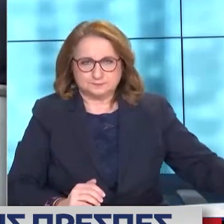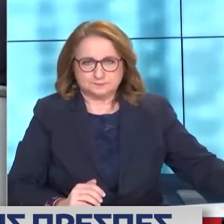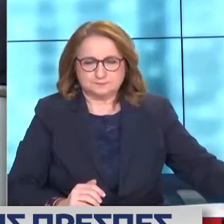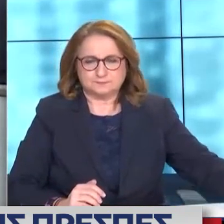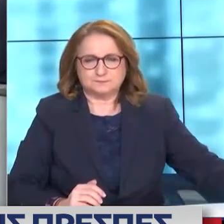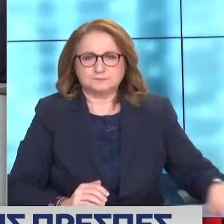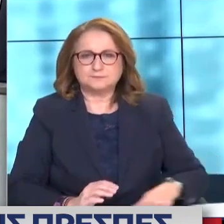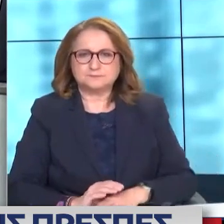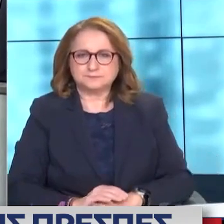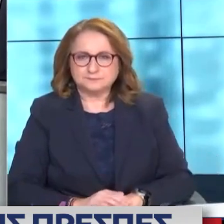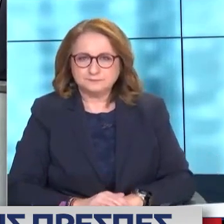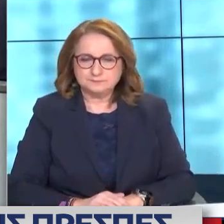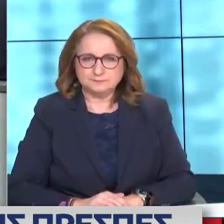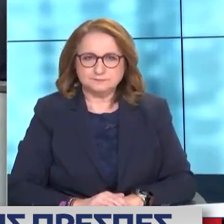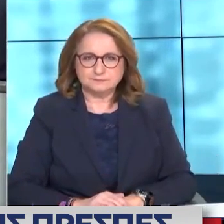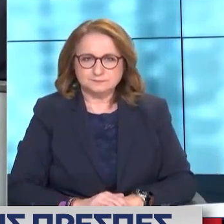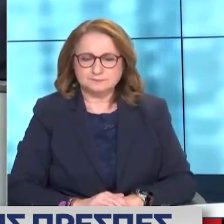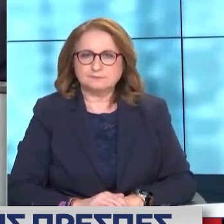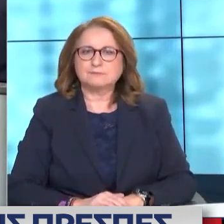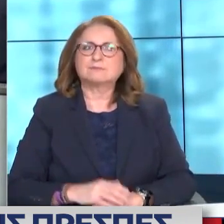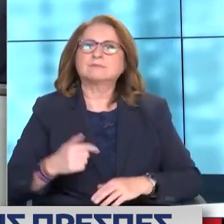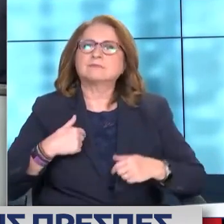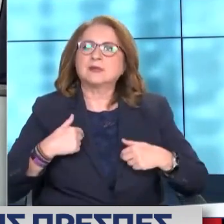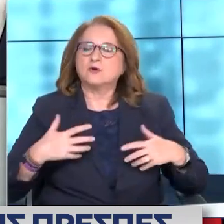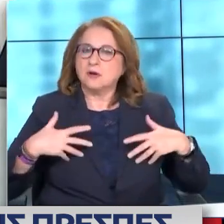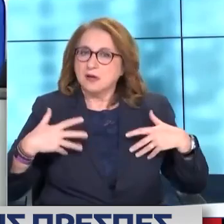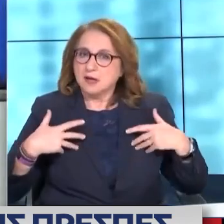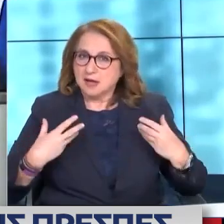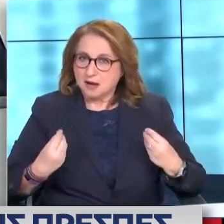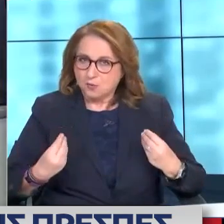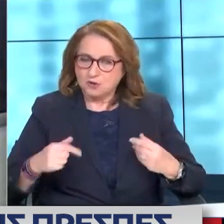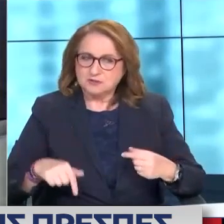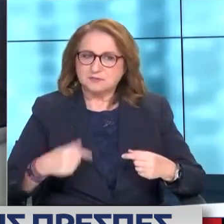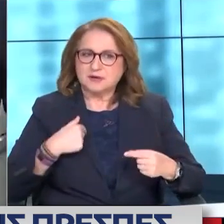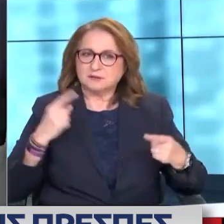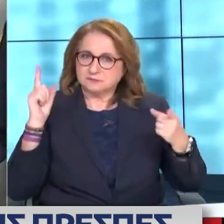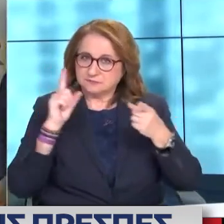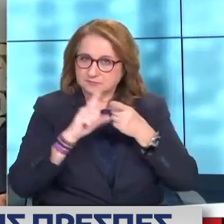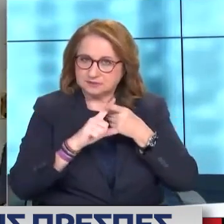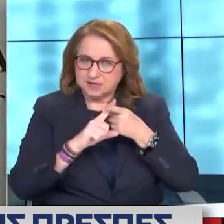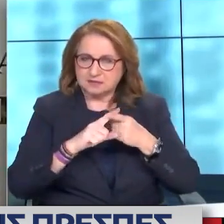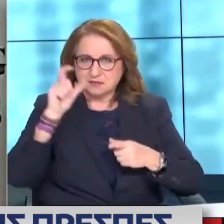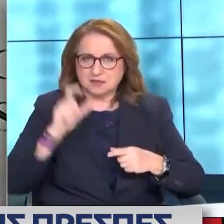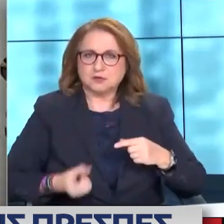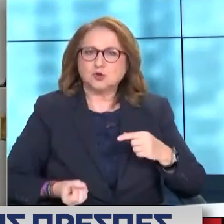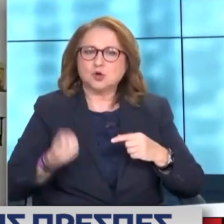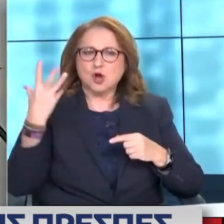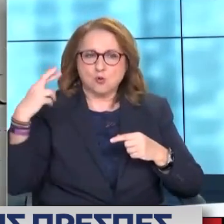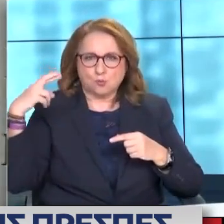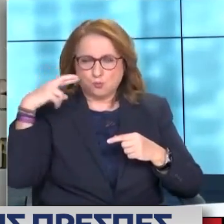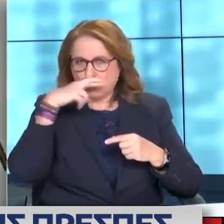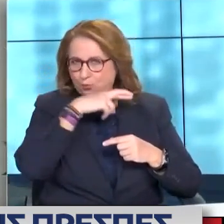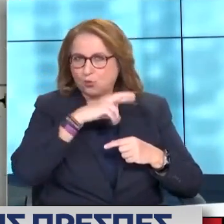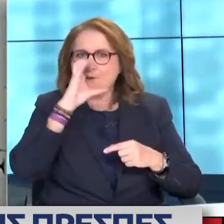Σαν ταπεινός αχθοφόρος των αποσκευών των Σκοπίων στην Ευρωπαϊκή Ένωση εμφανίστηκε χθες στην επίσημη επίσκεψή του στη Σόφια ο